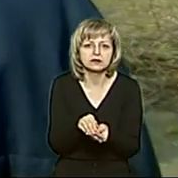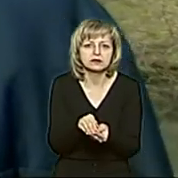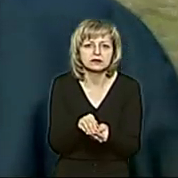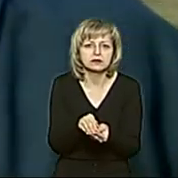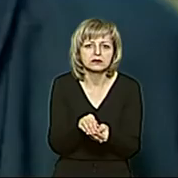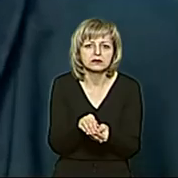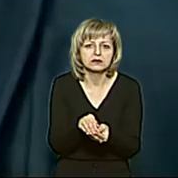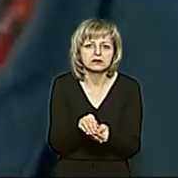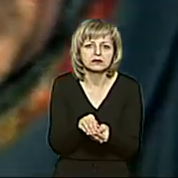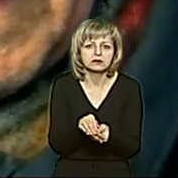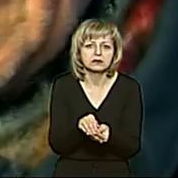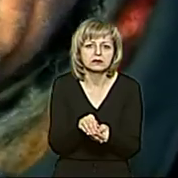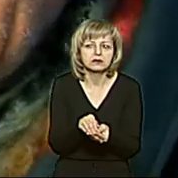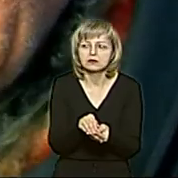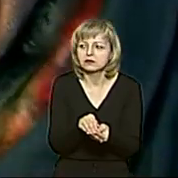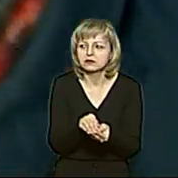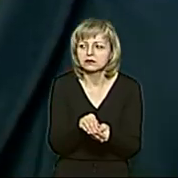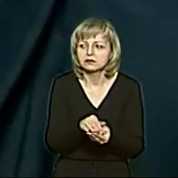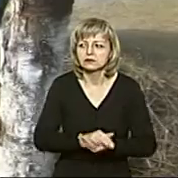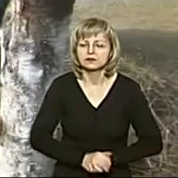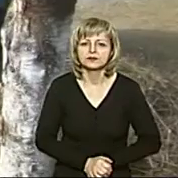Зараз я сам.